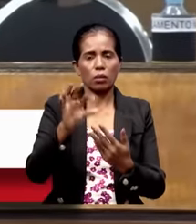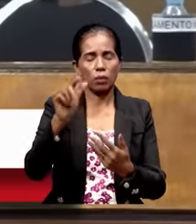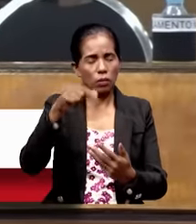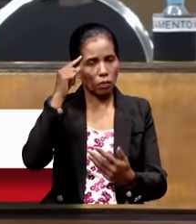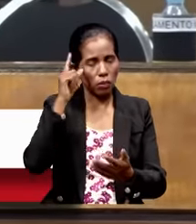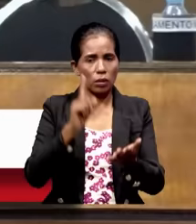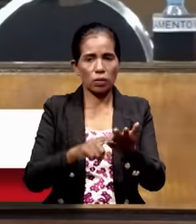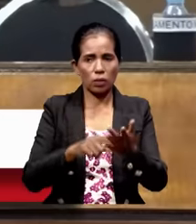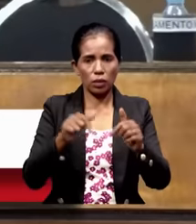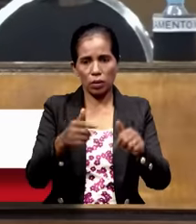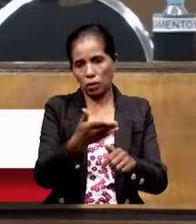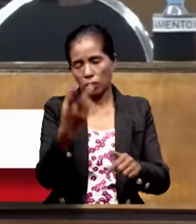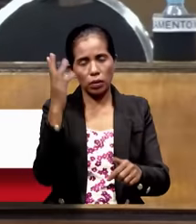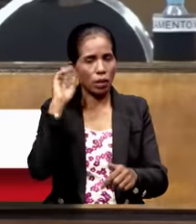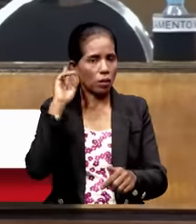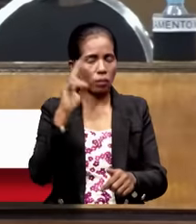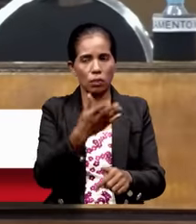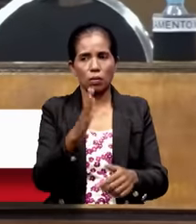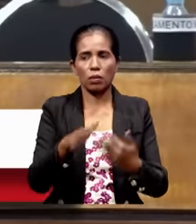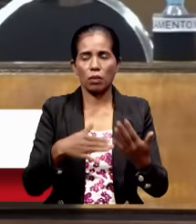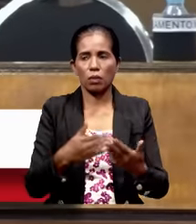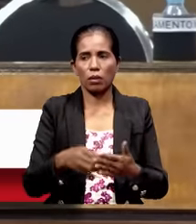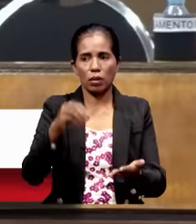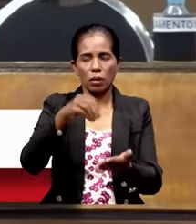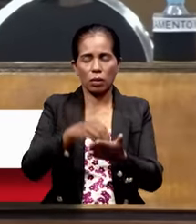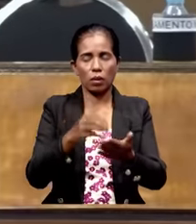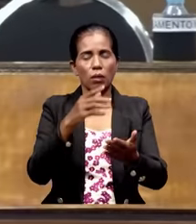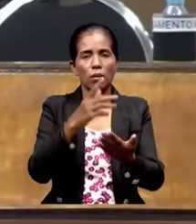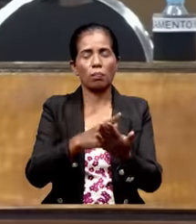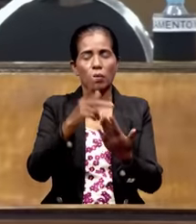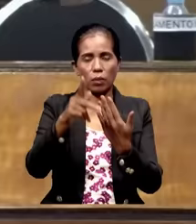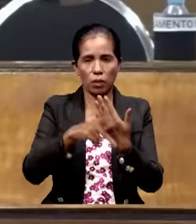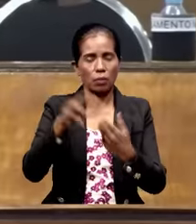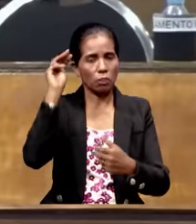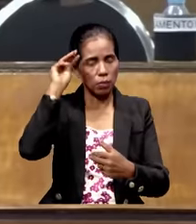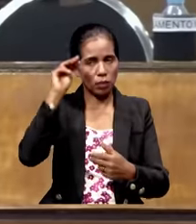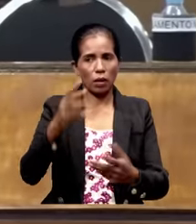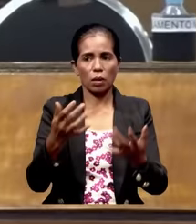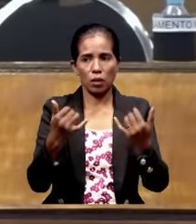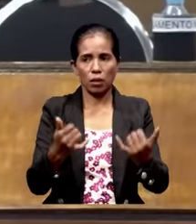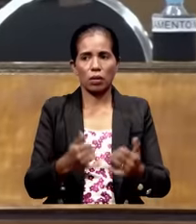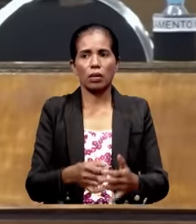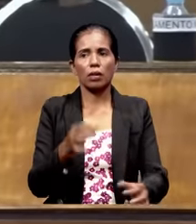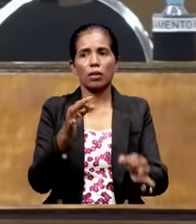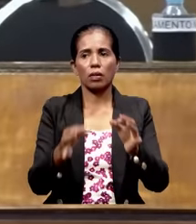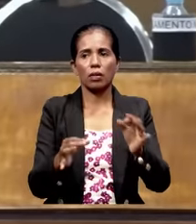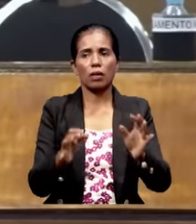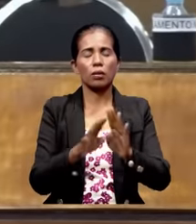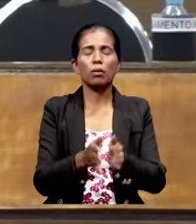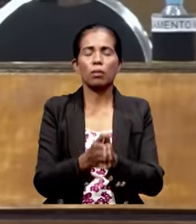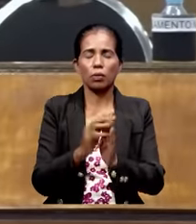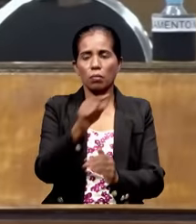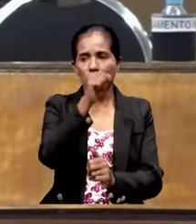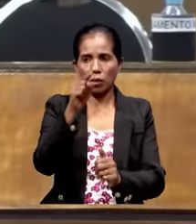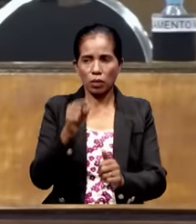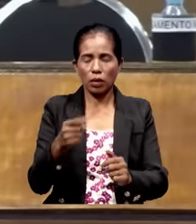ne discurso ne ita bot sira ita udrona. Tau ele programa ministério nian. Agora karik karik atu hus perguntas ne karik